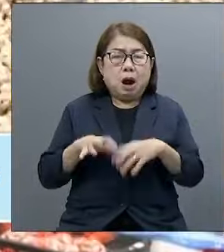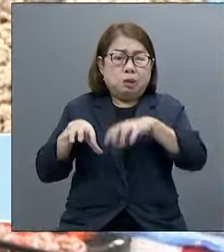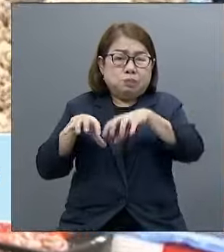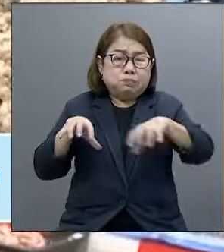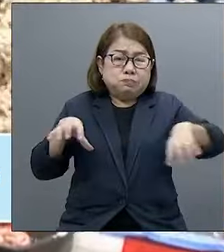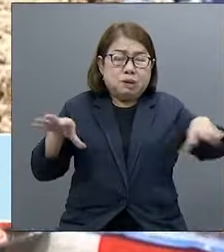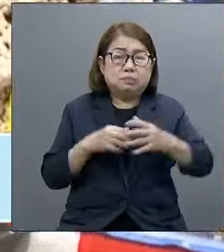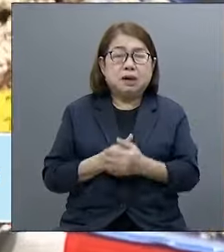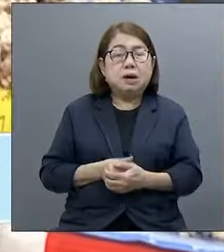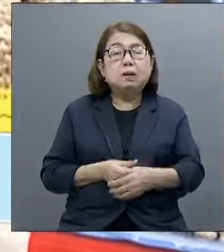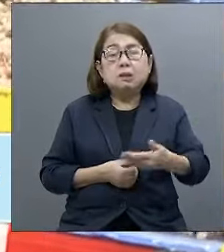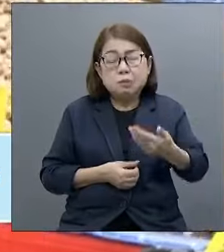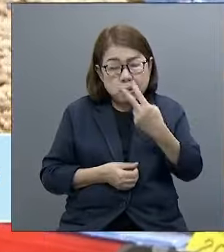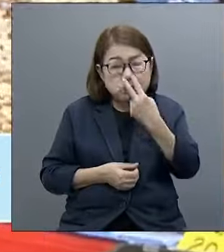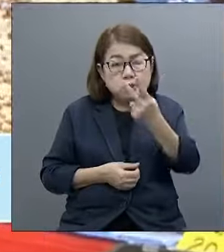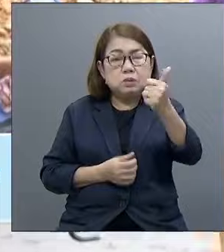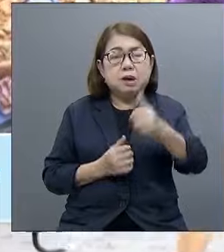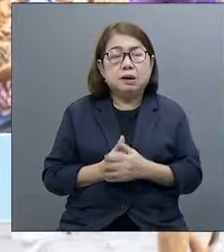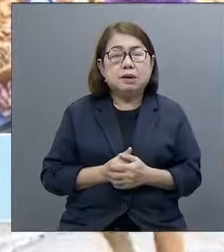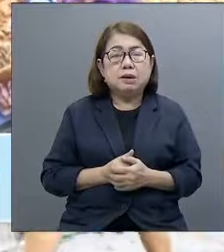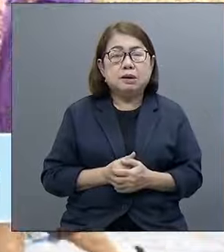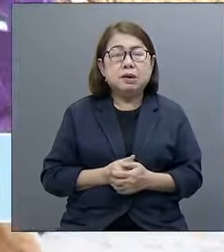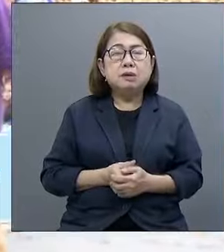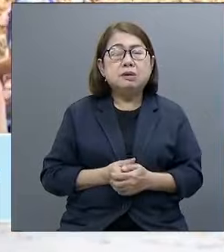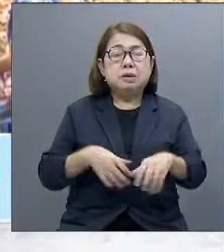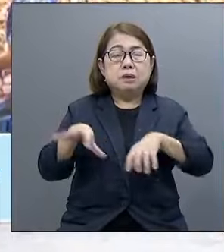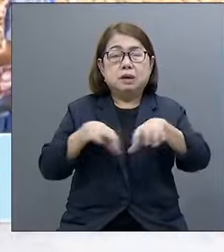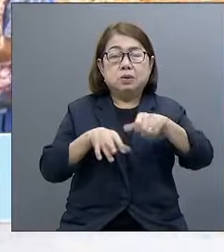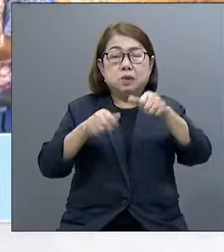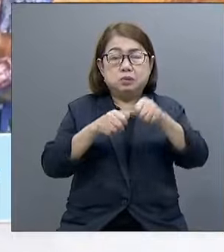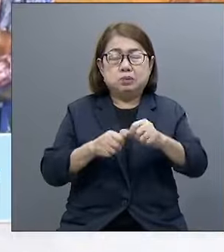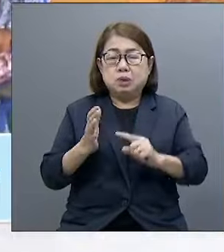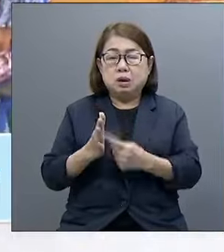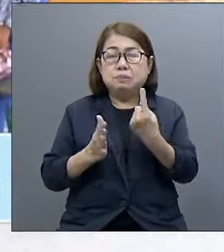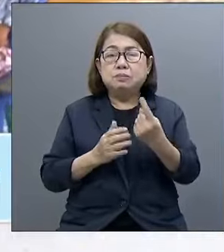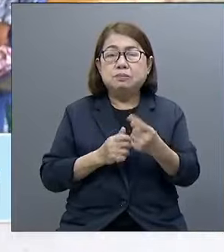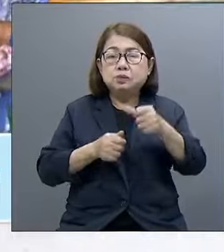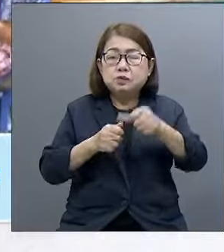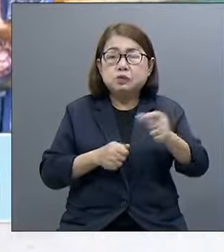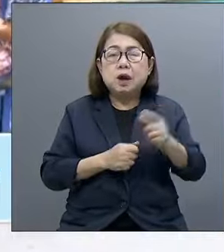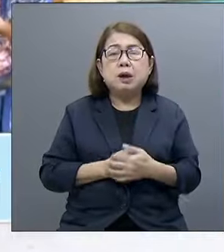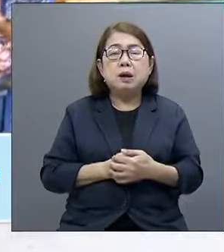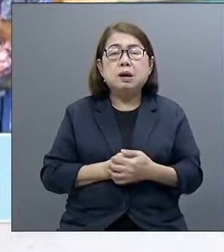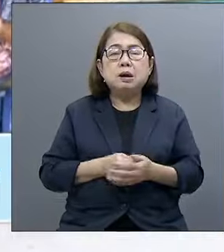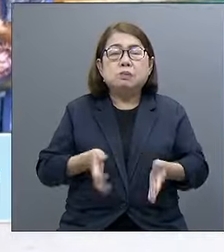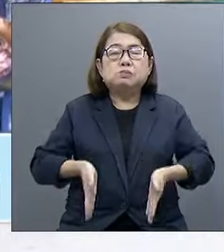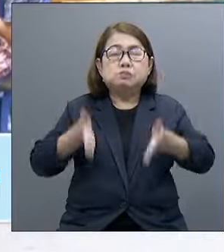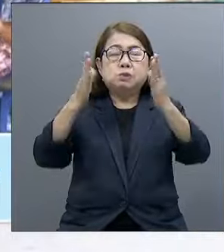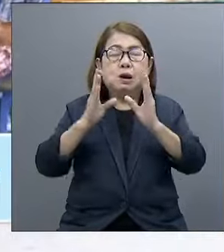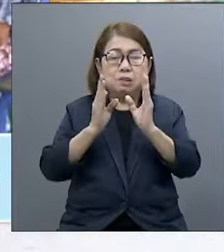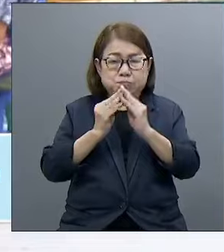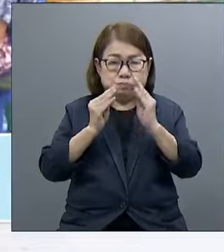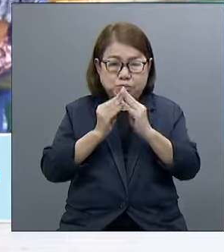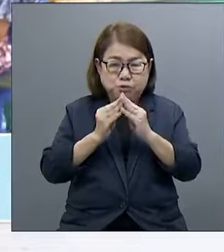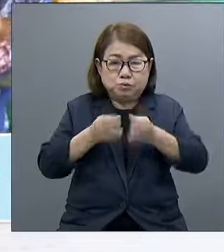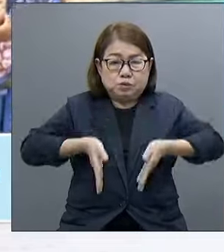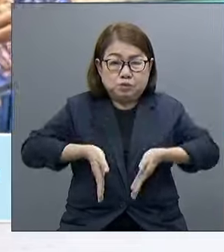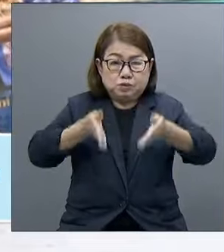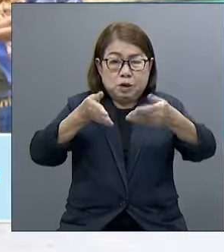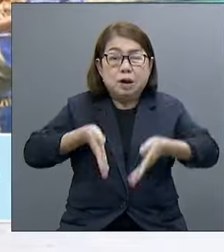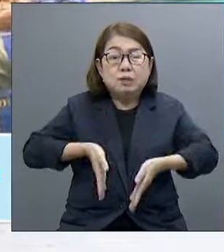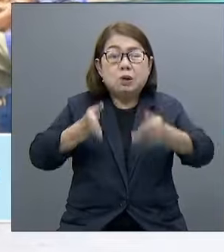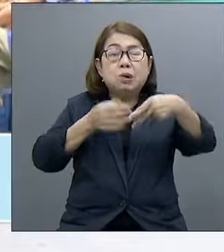เลือกชมเลือกช็อปกันจุใจโดยพื้นที่การจัดงานในปีนี้ก็เริ่มตั้งแต่บริเวณหอประชุมใหญ่ประตูพหลโยธินครับไปจนถึง